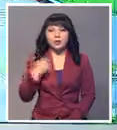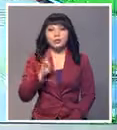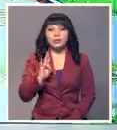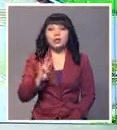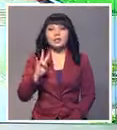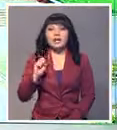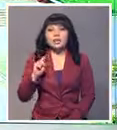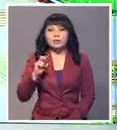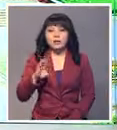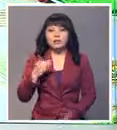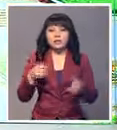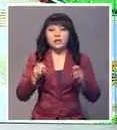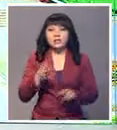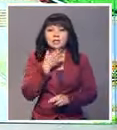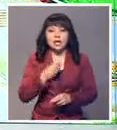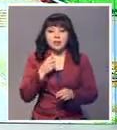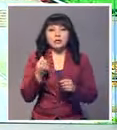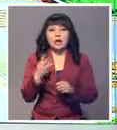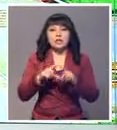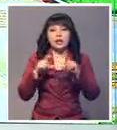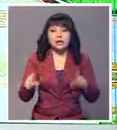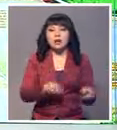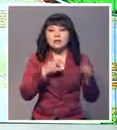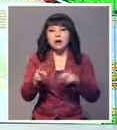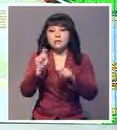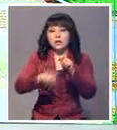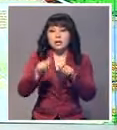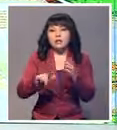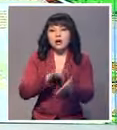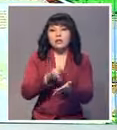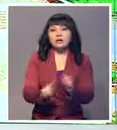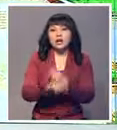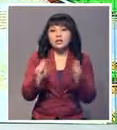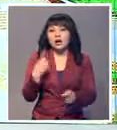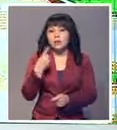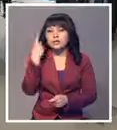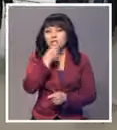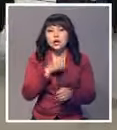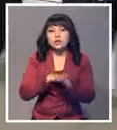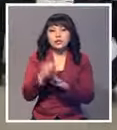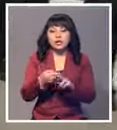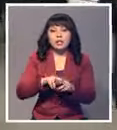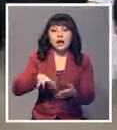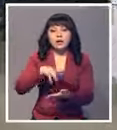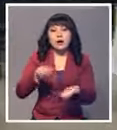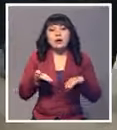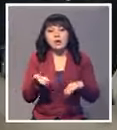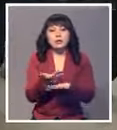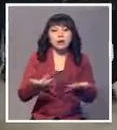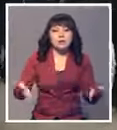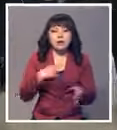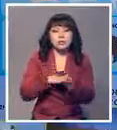Президент Нұрсұлтан Назарбаев бүгін Семейде бірқатар нысандарды аралады. Қалада ашылғанына бір жыл енді толған кондитерлік фабрика бар. Еуропаның